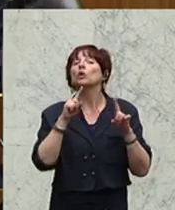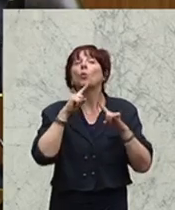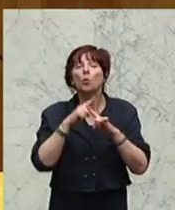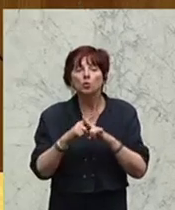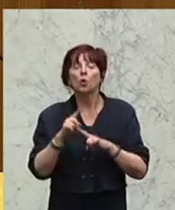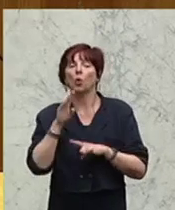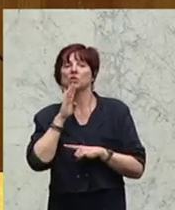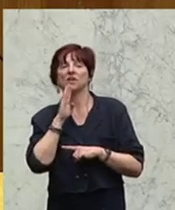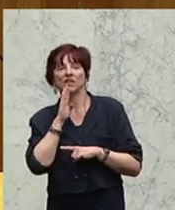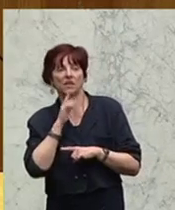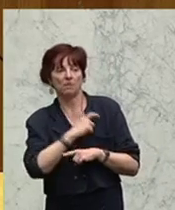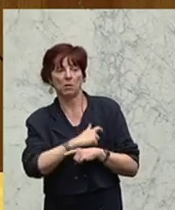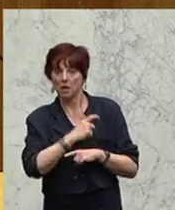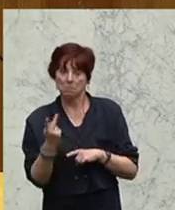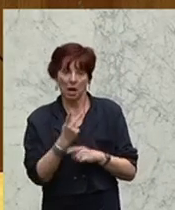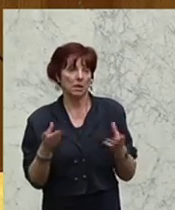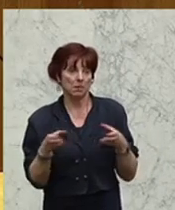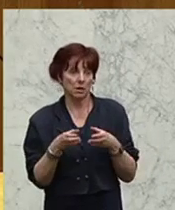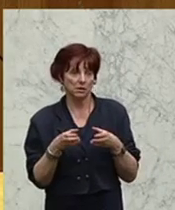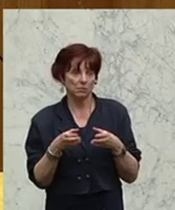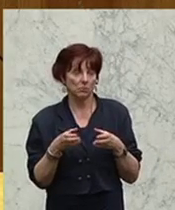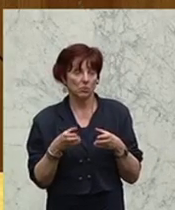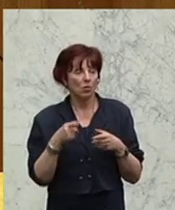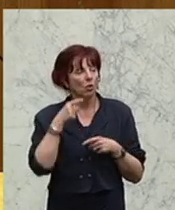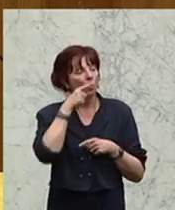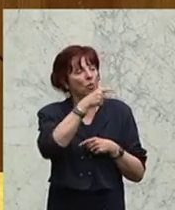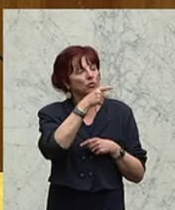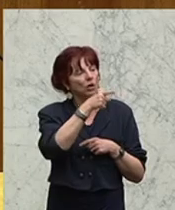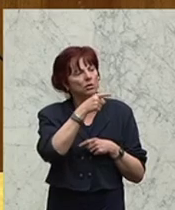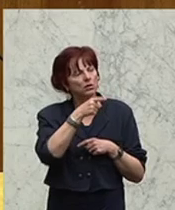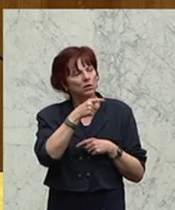Konservativen. Und ich vermisse diese feurige,